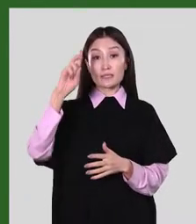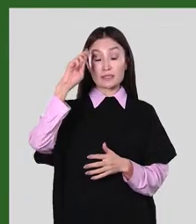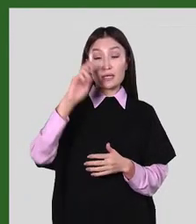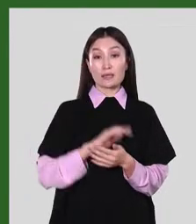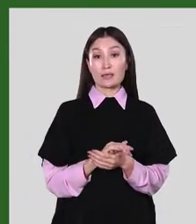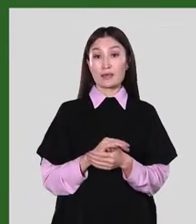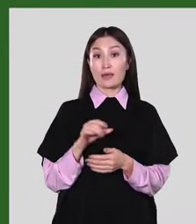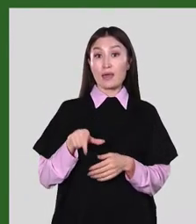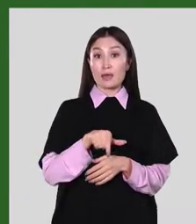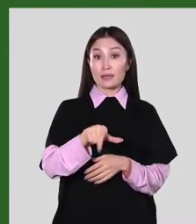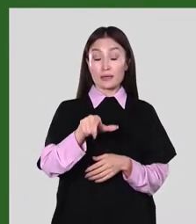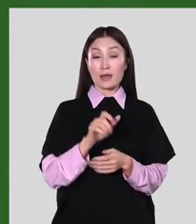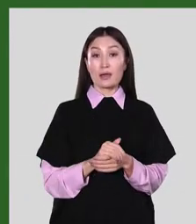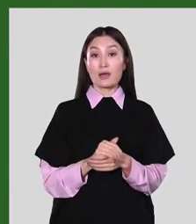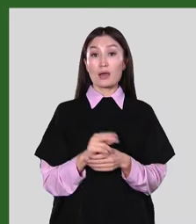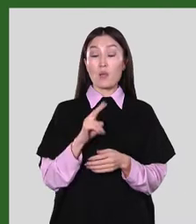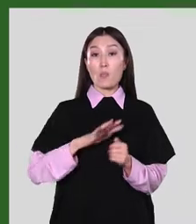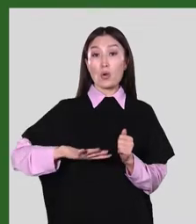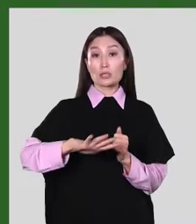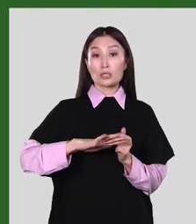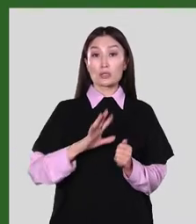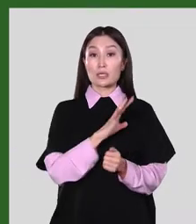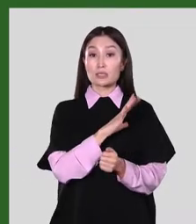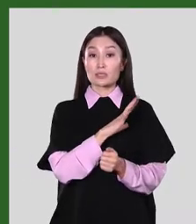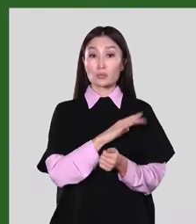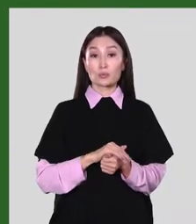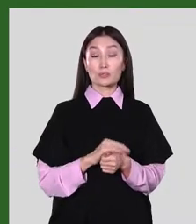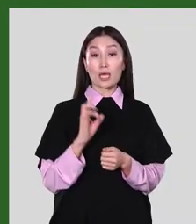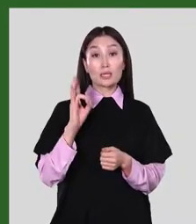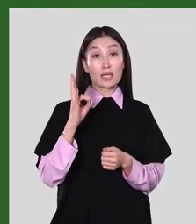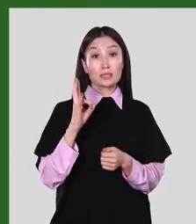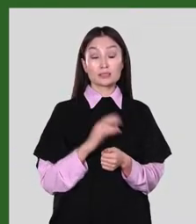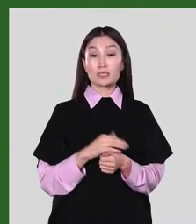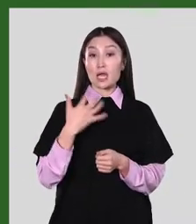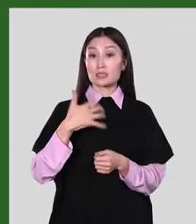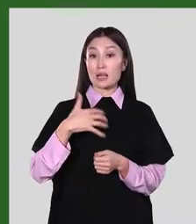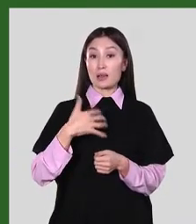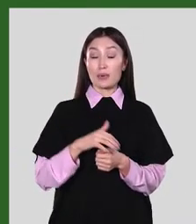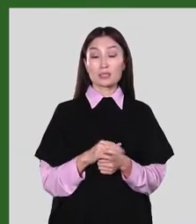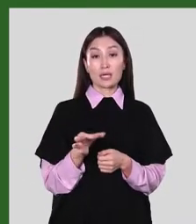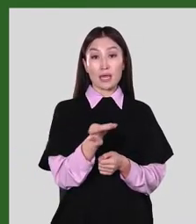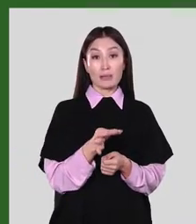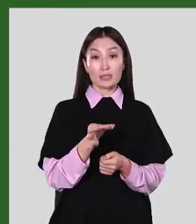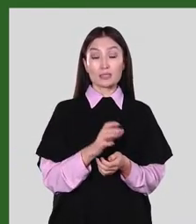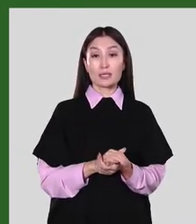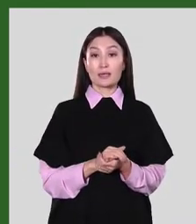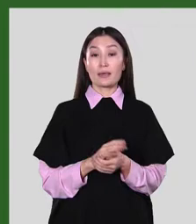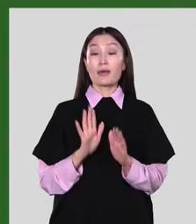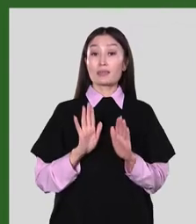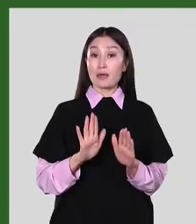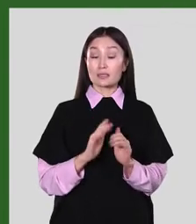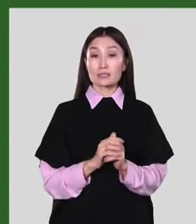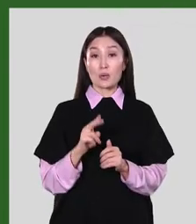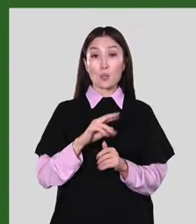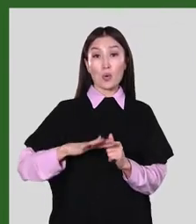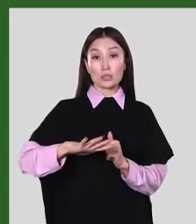река протекает по территории иссык-кульской нарынской джалал-абадской областей а также